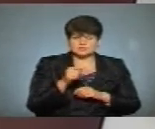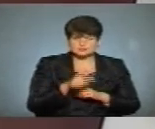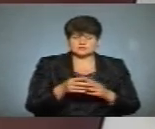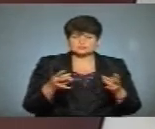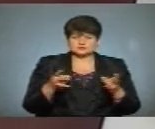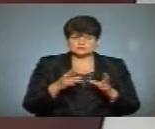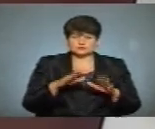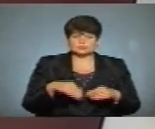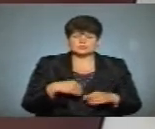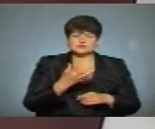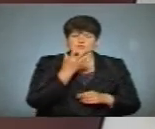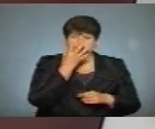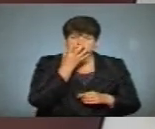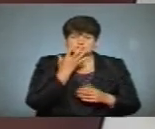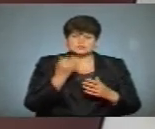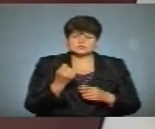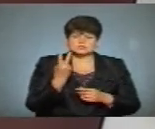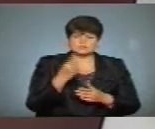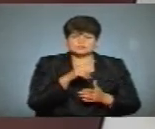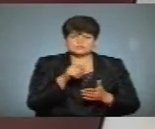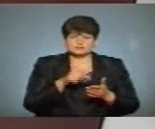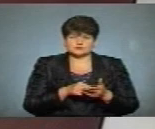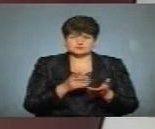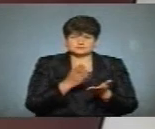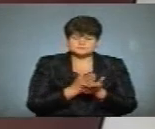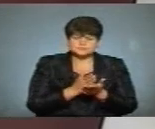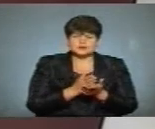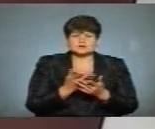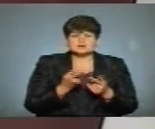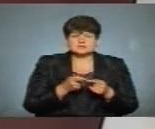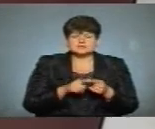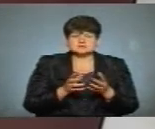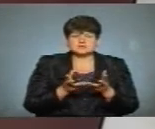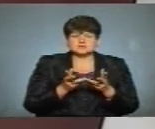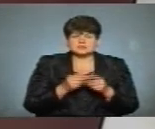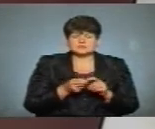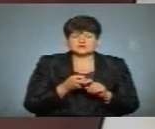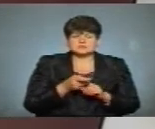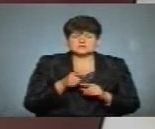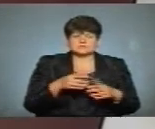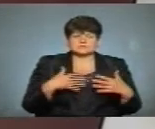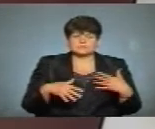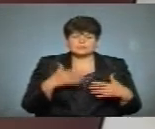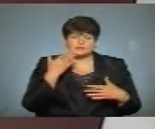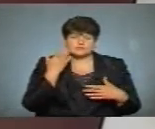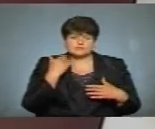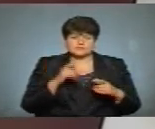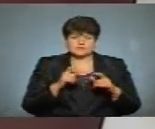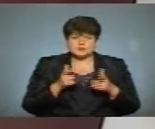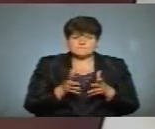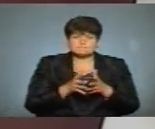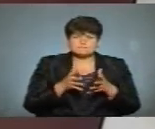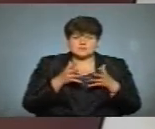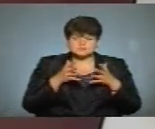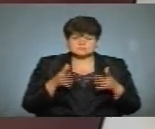потребують подачі кисню, ще двоє з підозрою. Така кількість хворих, каже Ярослав Чайківський, пов'язана з послабленням карантину. Максимально